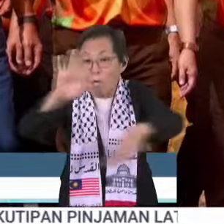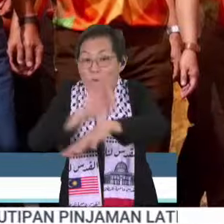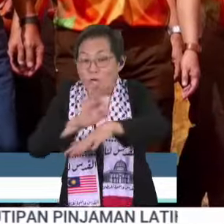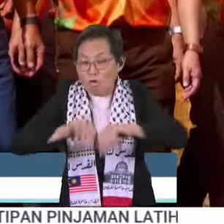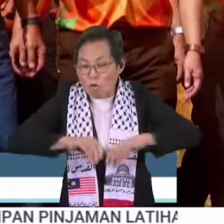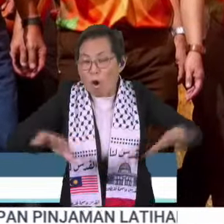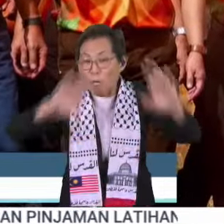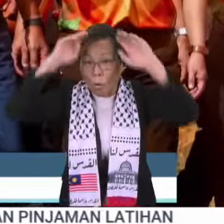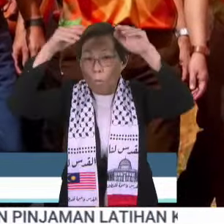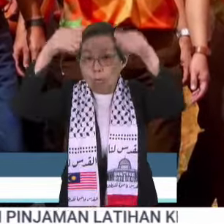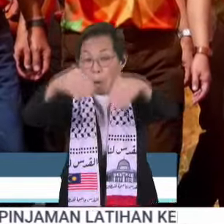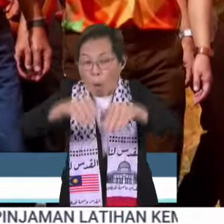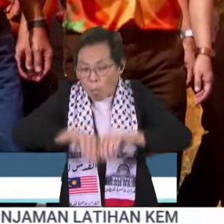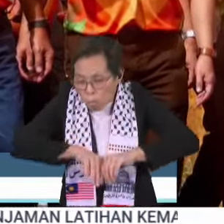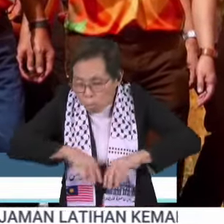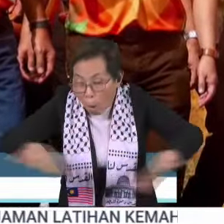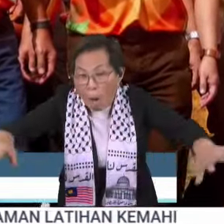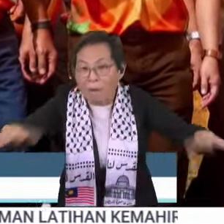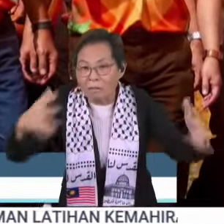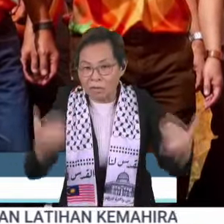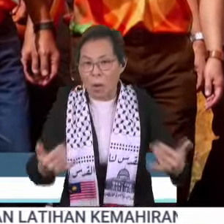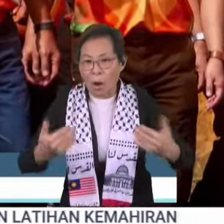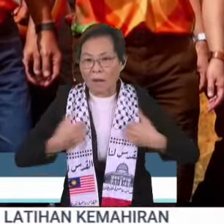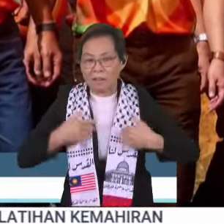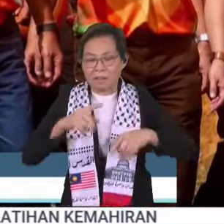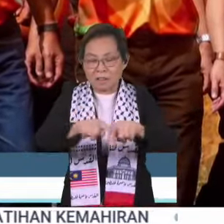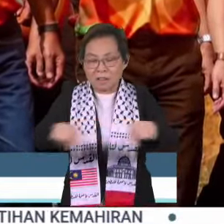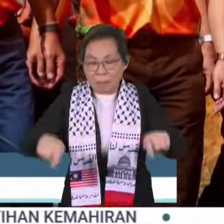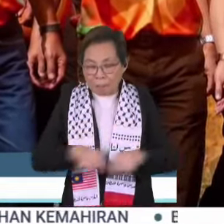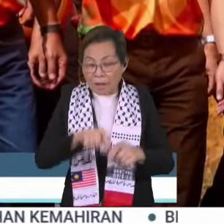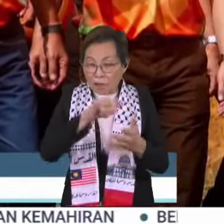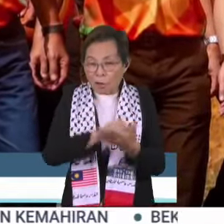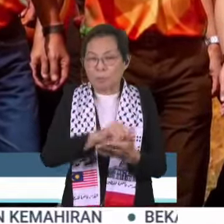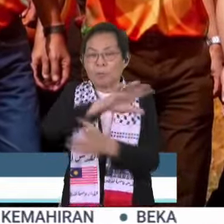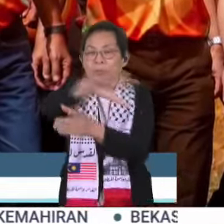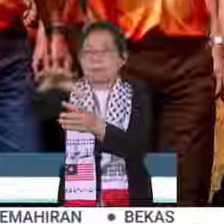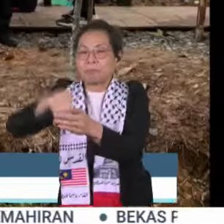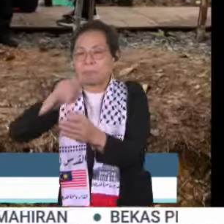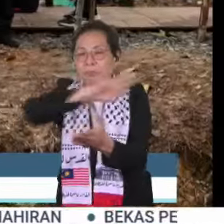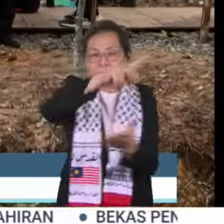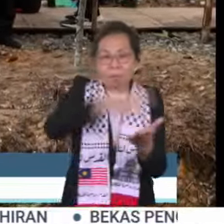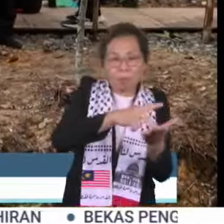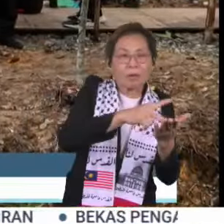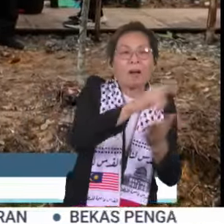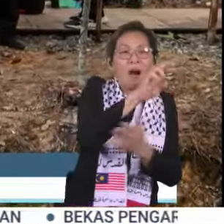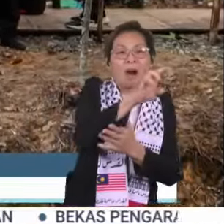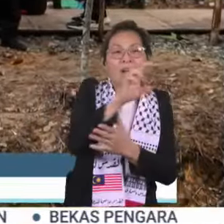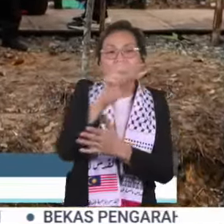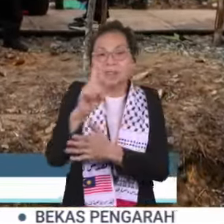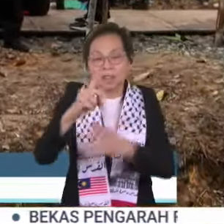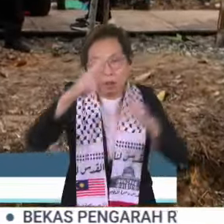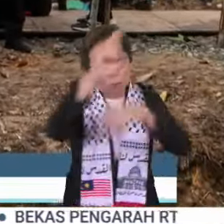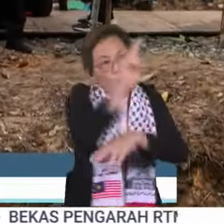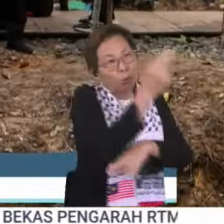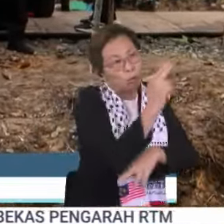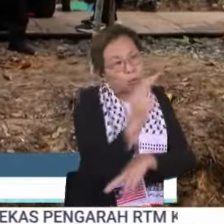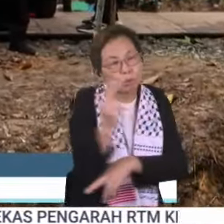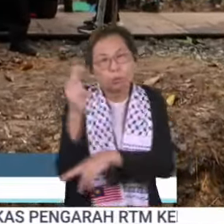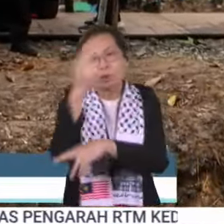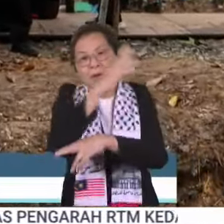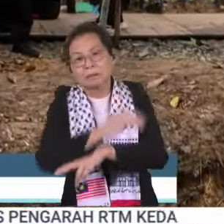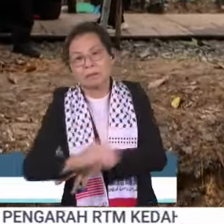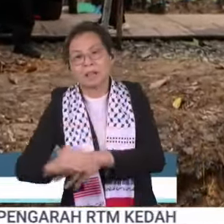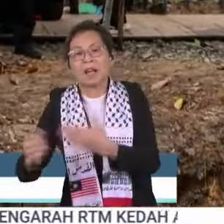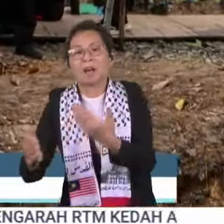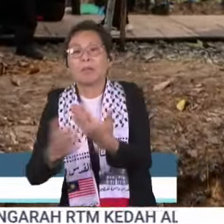dan skop model ladang hutan yang sedia ada di kawasan itu merangkumi pusat penyelidikan perhutahanan serta kemudahan infr